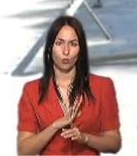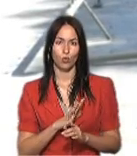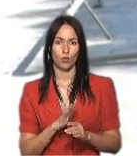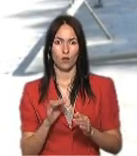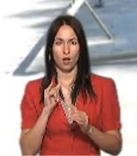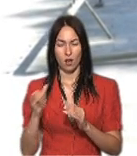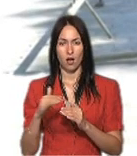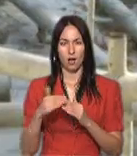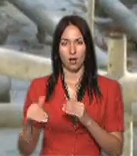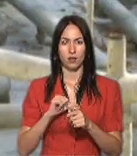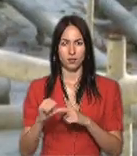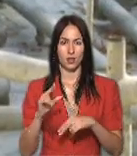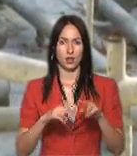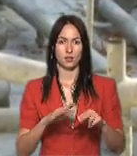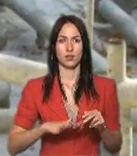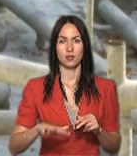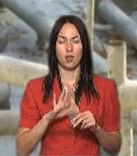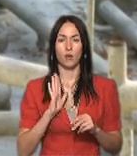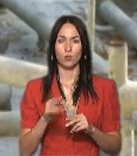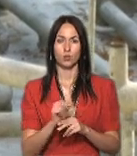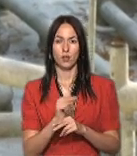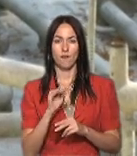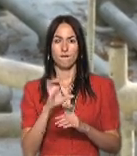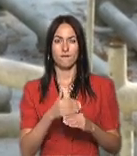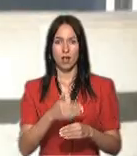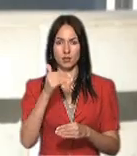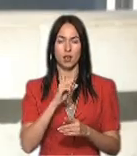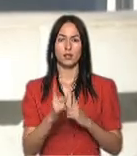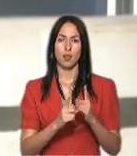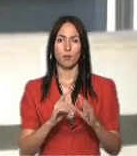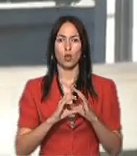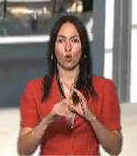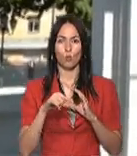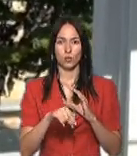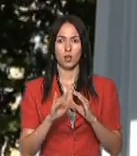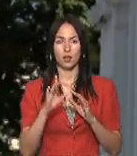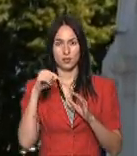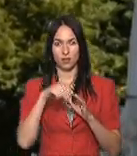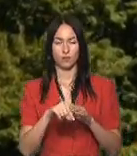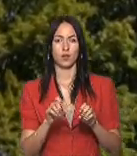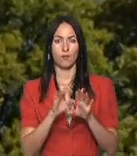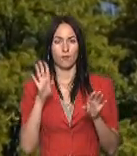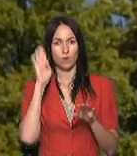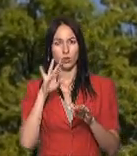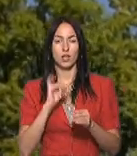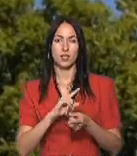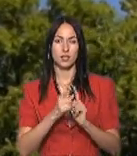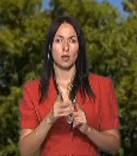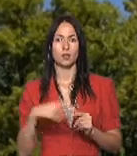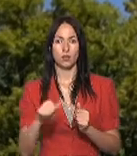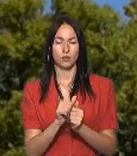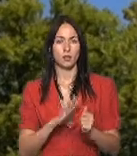відгороджений будівельний майданчик. Буде реставрація фасаду з заміною комунікацій у чаші фонтану. І заміна всього благоустрою